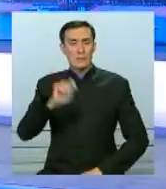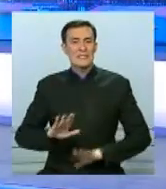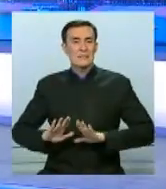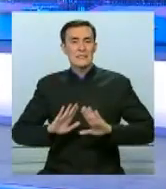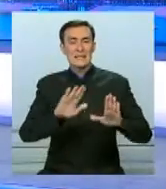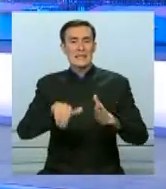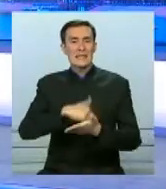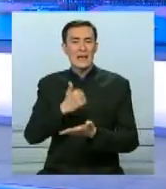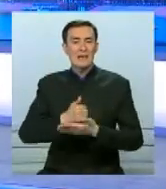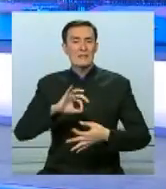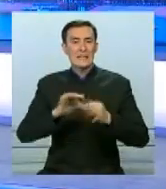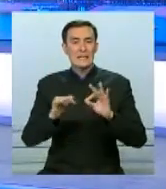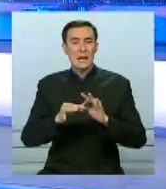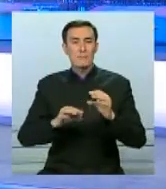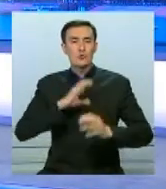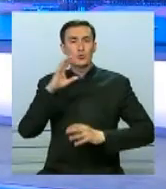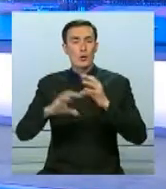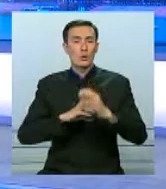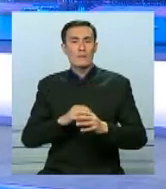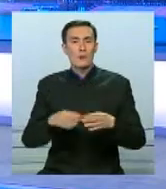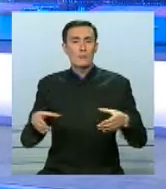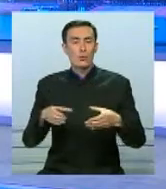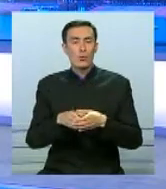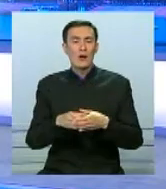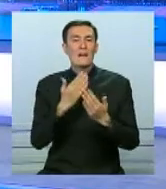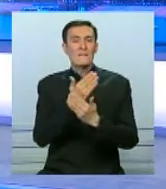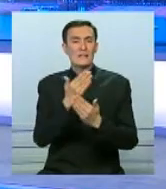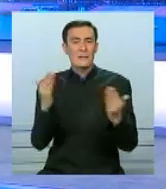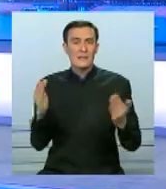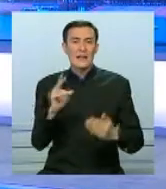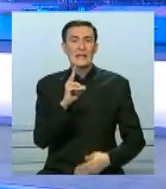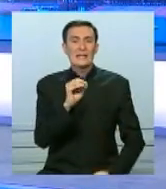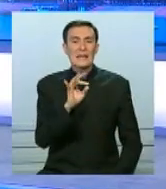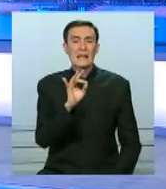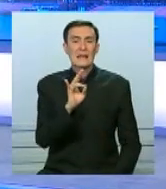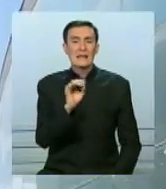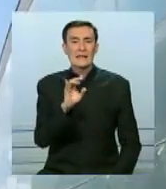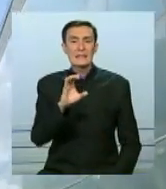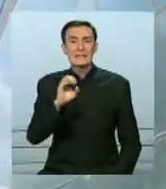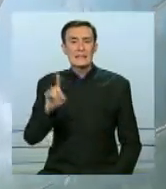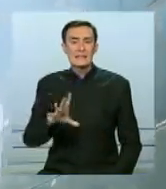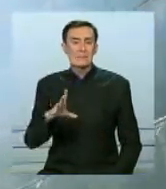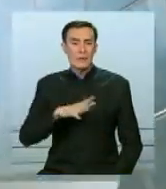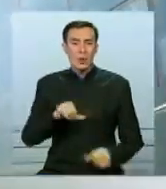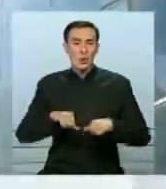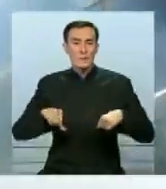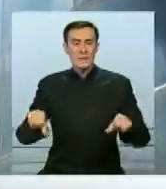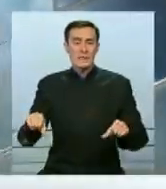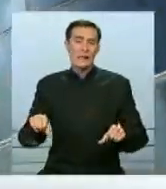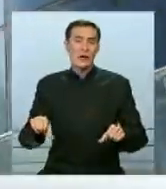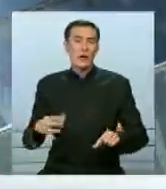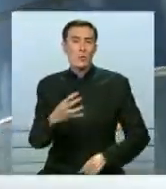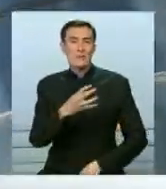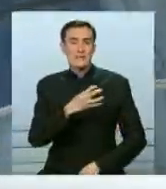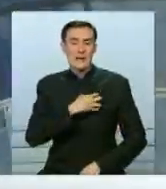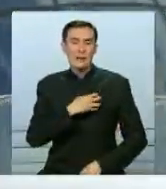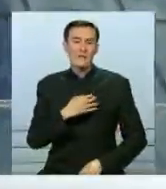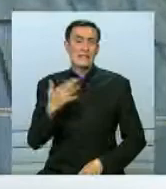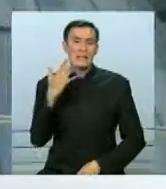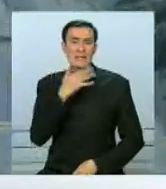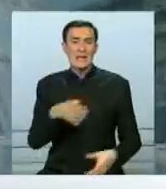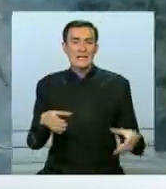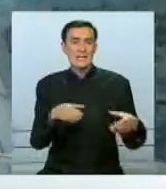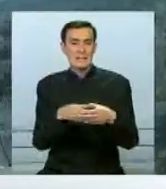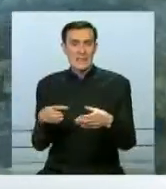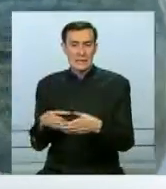заместитель генерального секретаря Международного бюро выставок Дмитрий Киркензес. На заседании руководящего комитета коллегии комиссаров национальных секций он